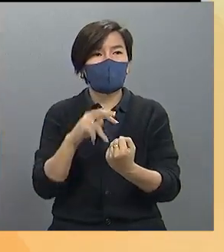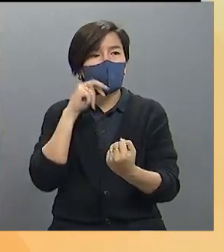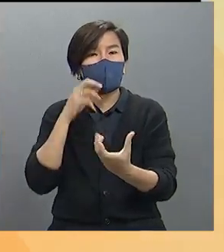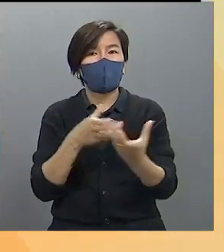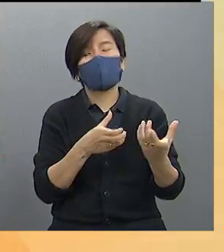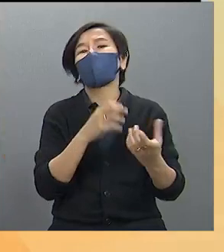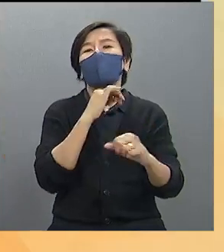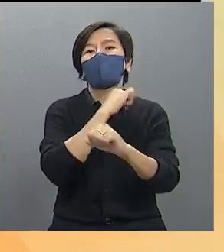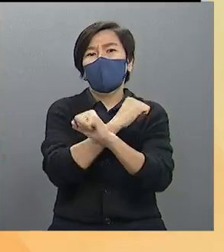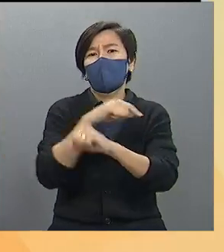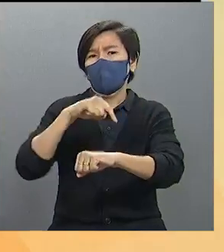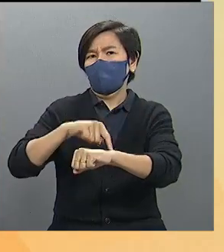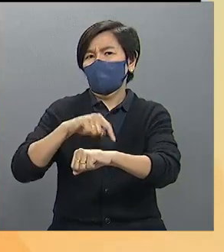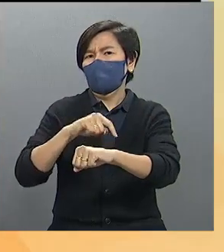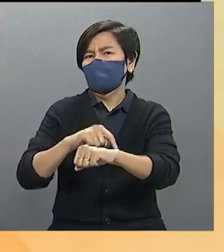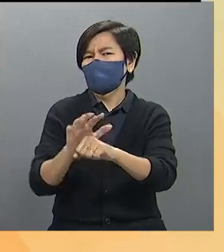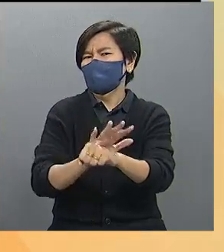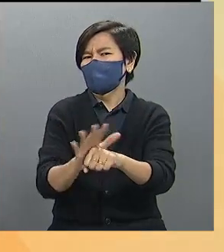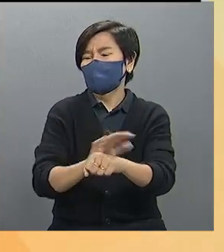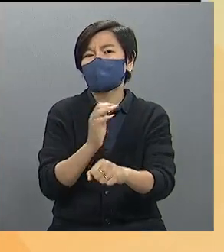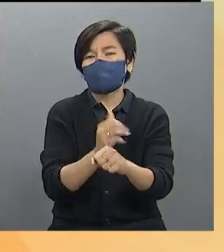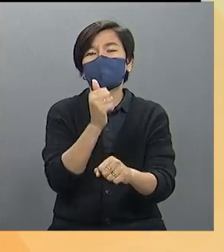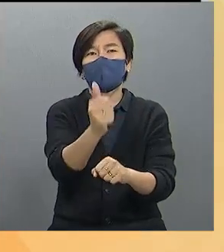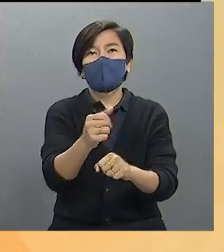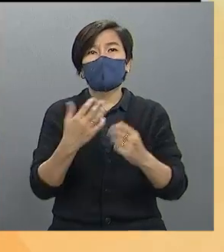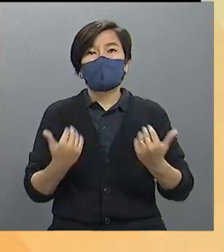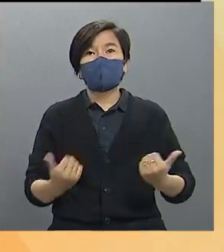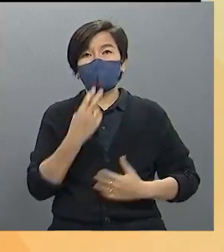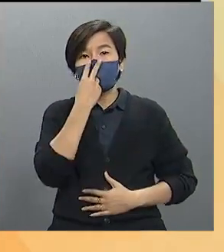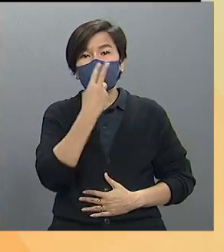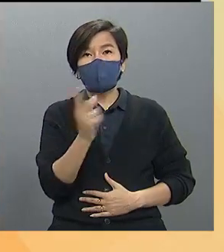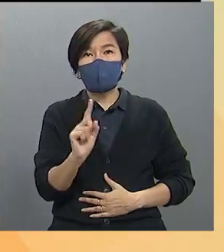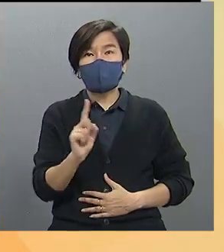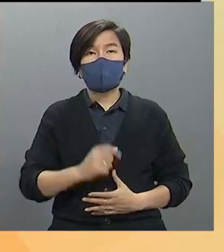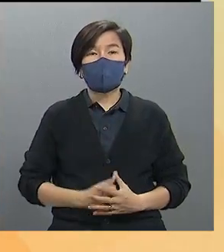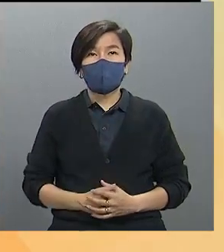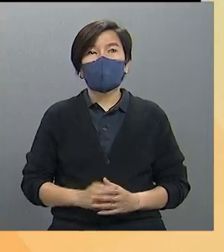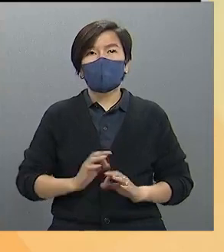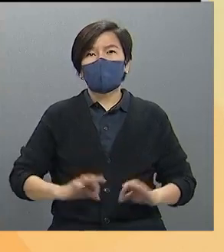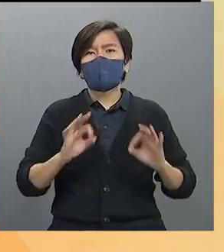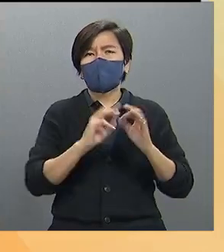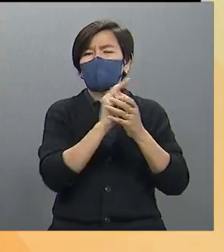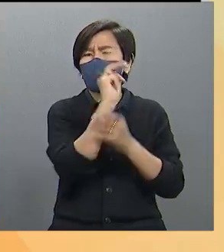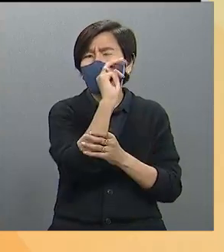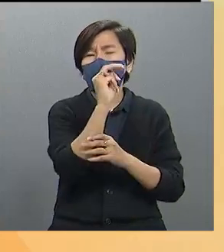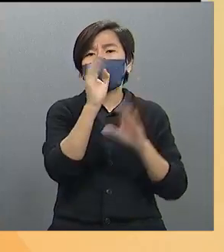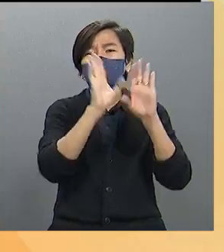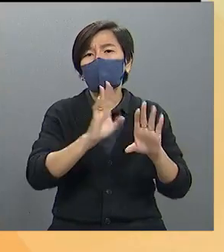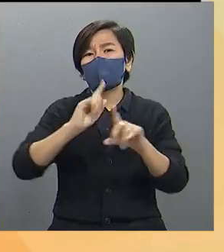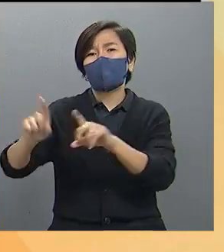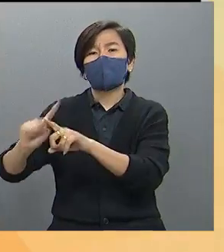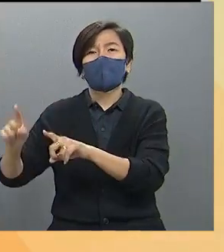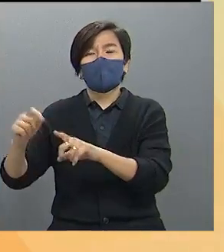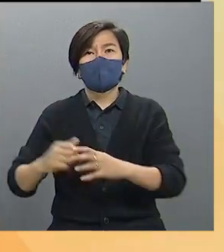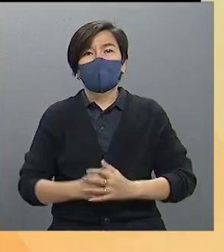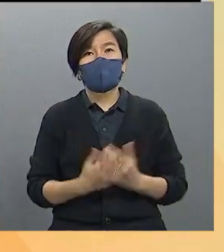ดระบบผิ้วของอาคารบ้างผู้นี้ก็อาจจะมีกหนวงไฟที่น้อยลงถ้าเธฟังจอาจาร